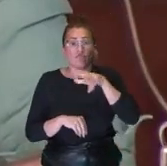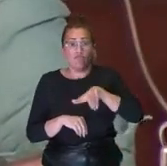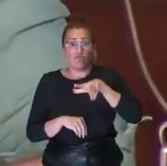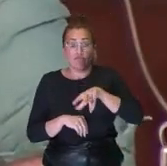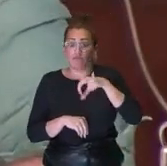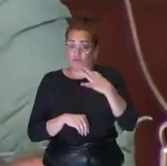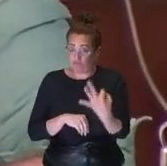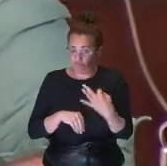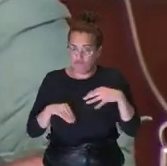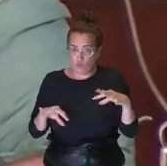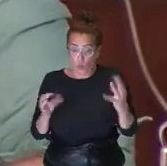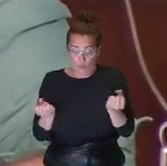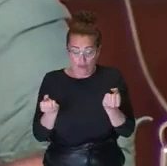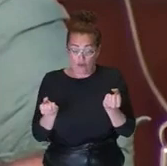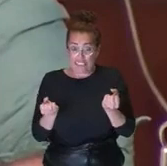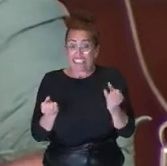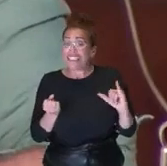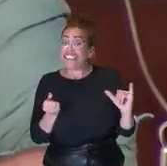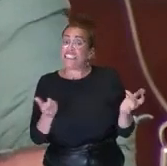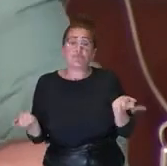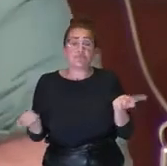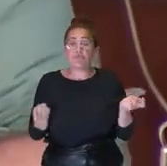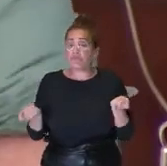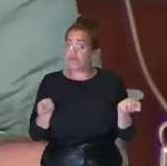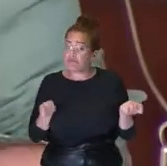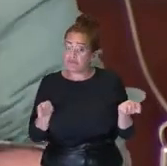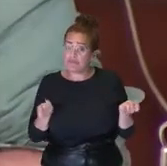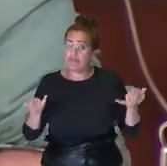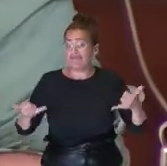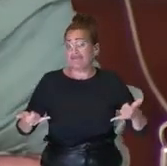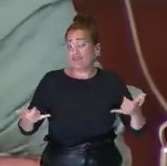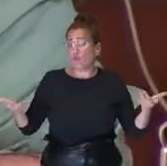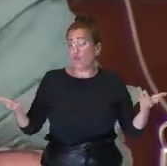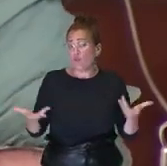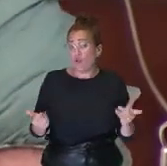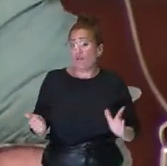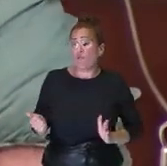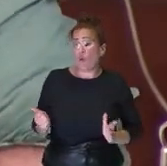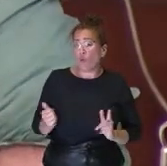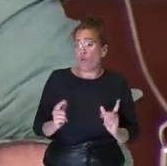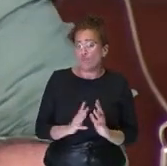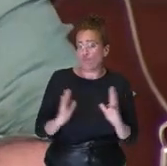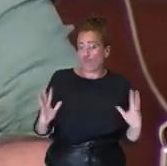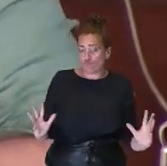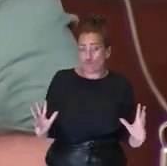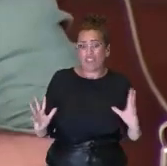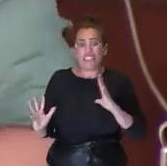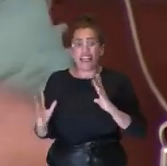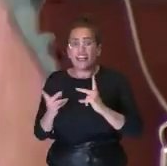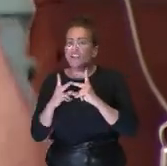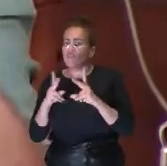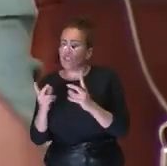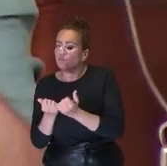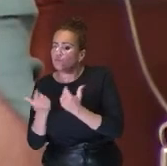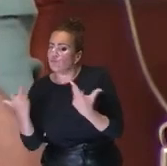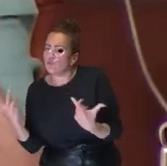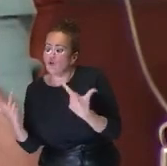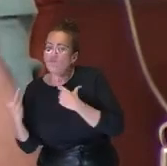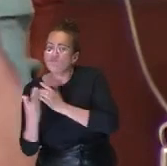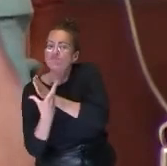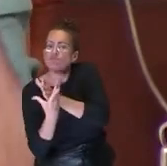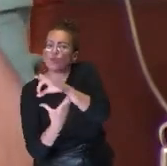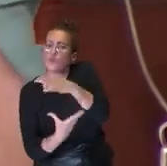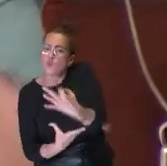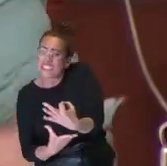sont aux mains de la métropole. En l'occurrence, chez nous, c'est la métropole qui porte la délégation des aides à la pierre. Donc, les communes ont leur rôle à jouer, mais il est minime par rapport à